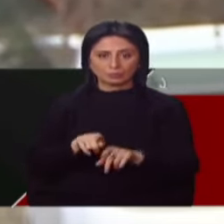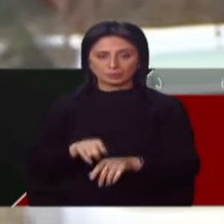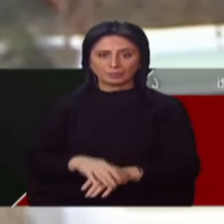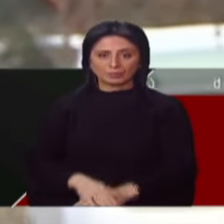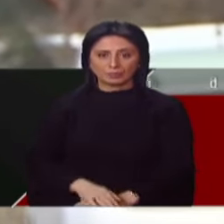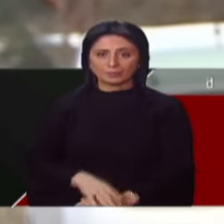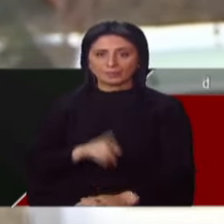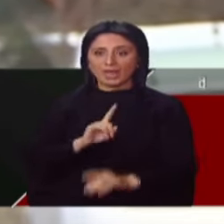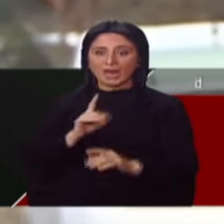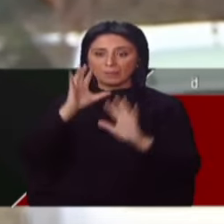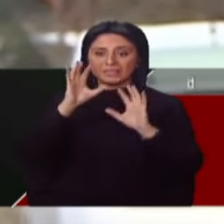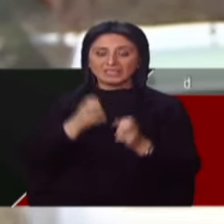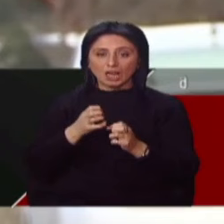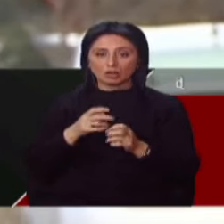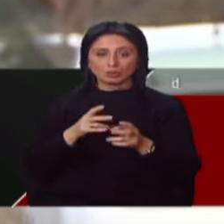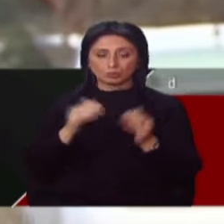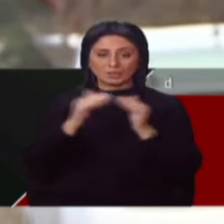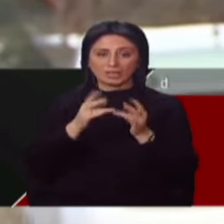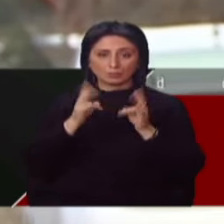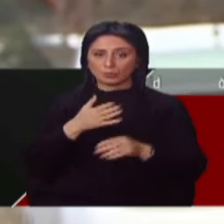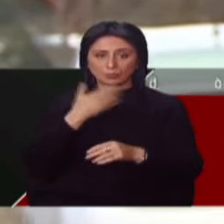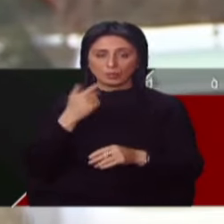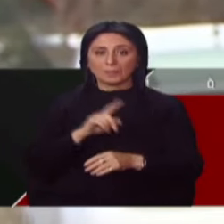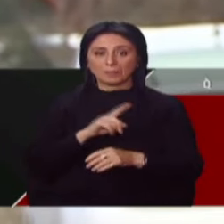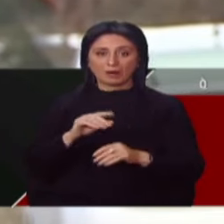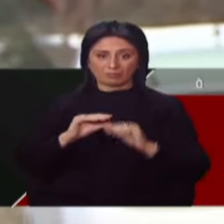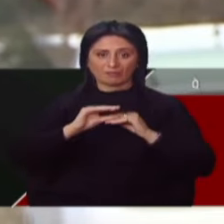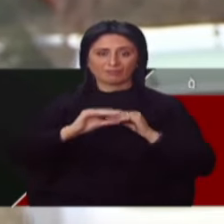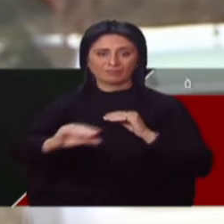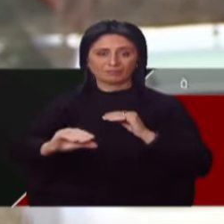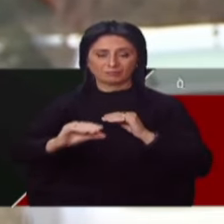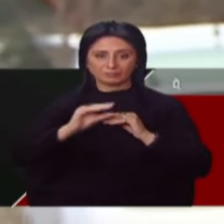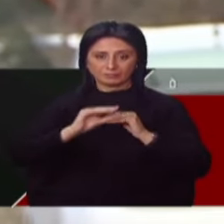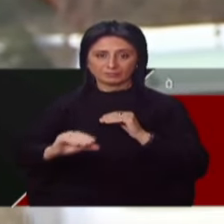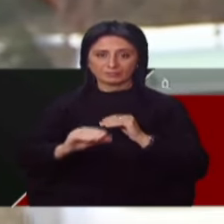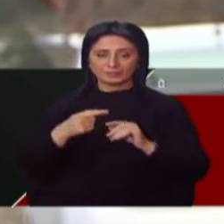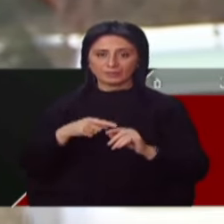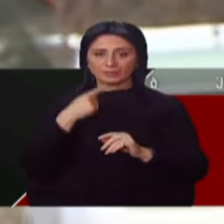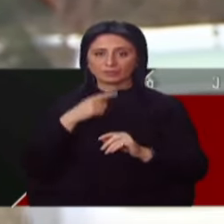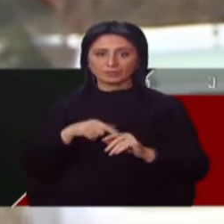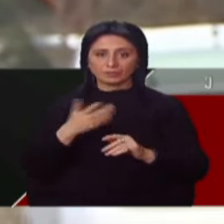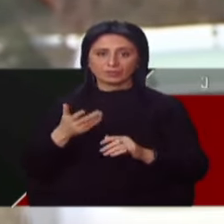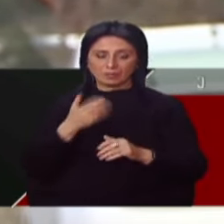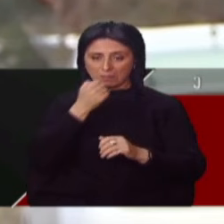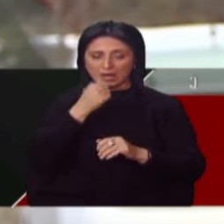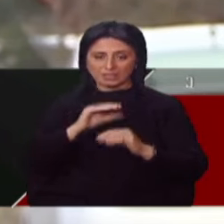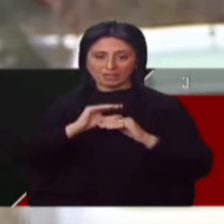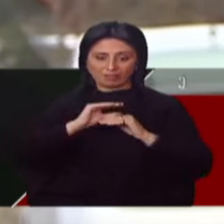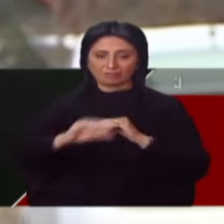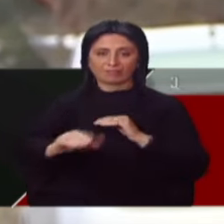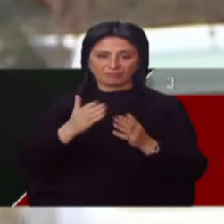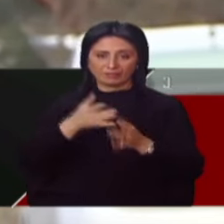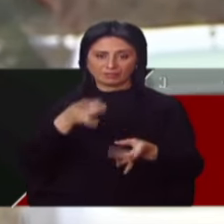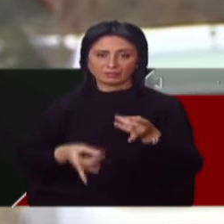არ აღინიშნებათ რაიმე სერიოზული დაზიანებები ამ კუთხით, თუმცა როგორც აღნიშნა, ხვარცოფული მასალით მთლიანად